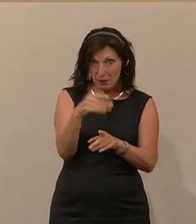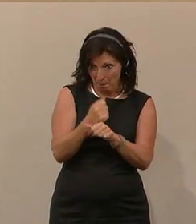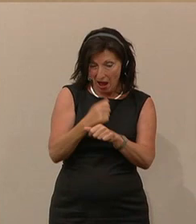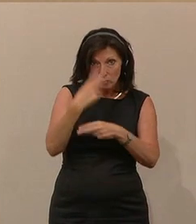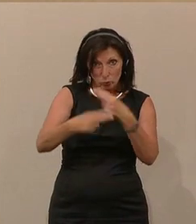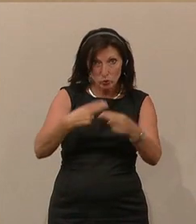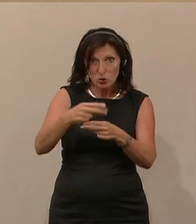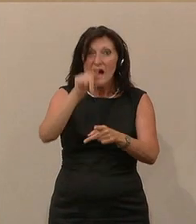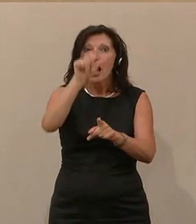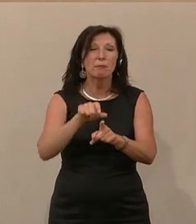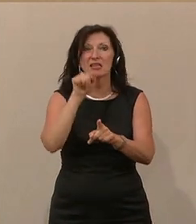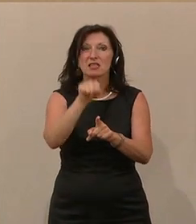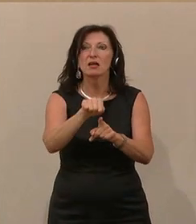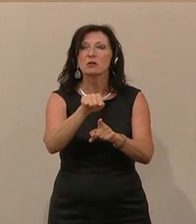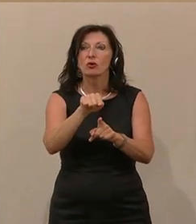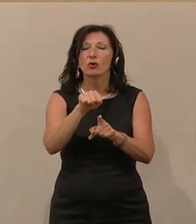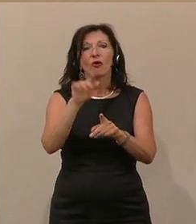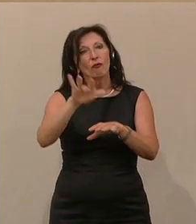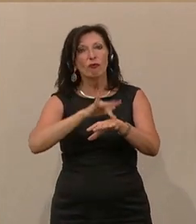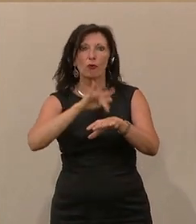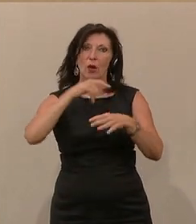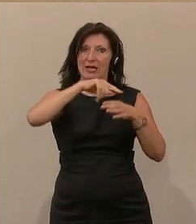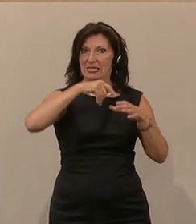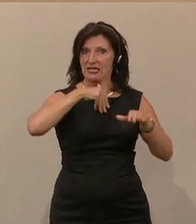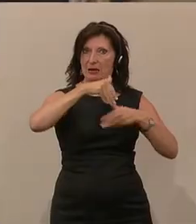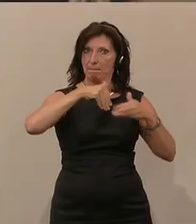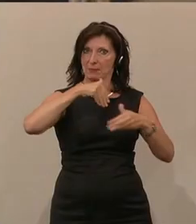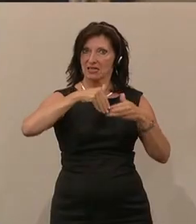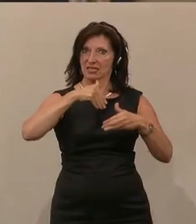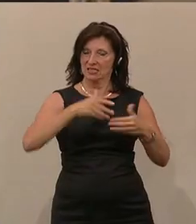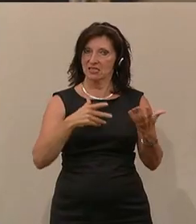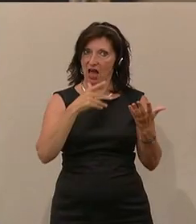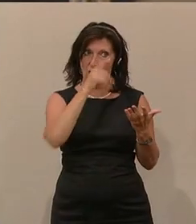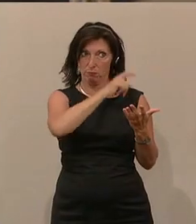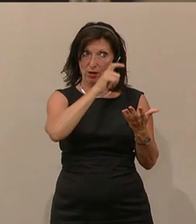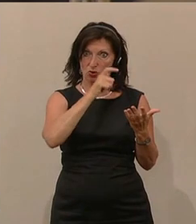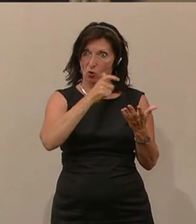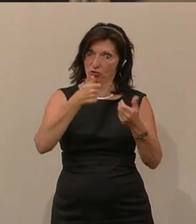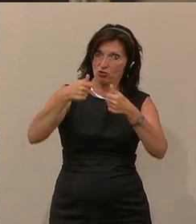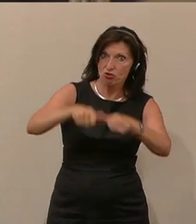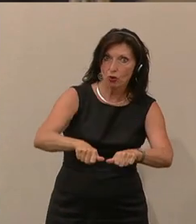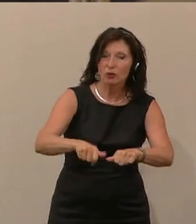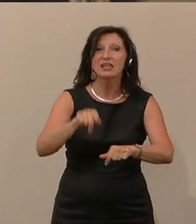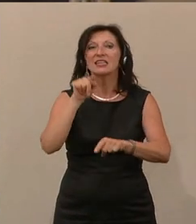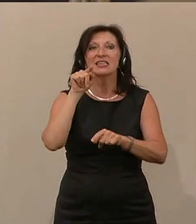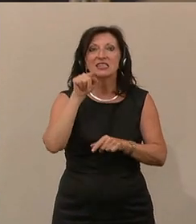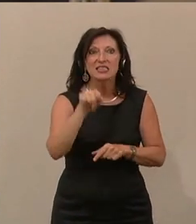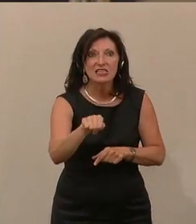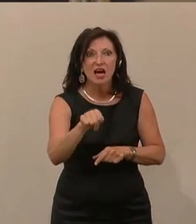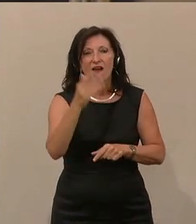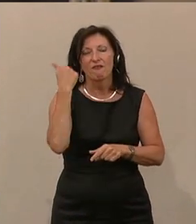nicht nur von v-leuten innenministerium also von ihrem dienstgeber unter druck gesetzt irgendwo nahe